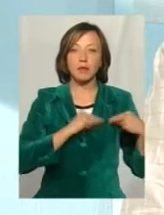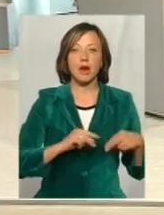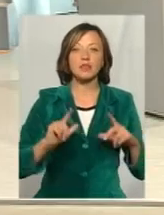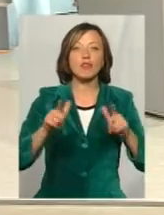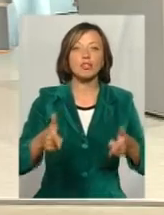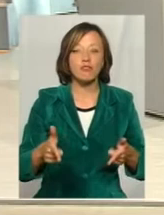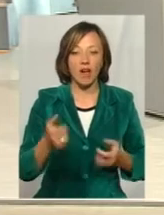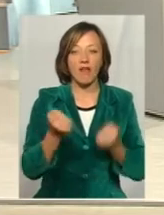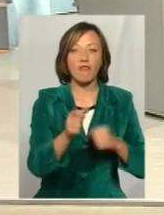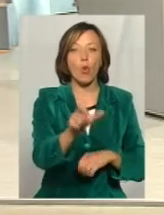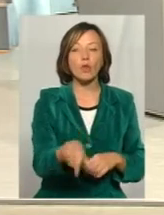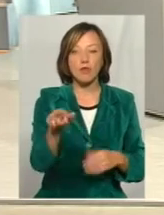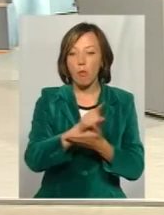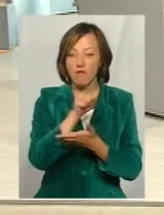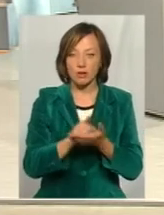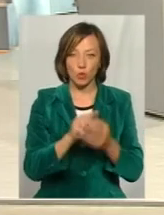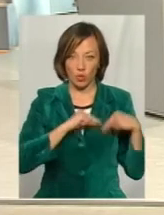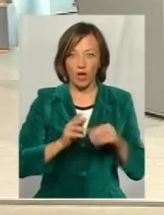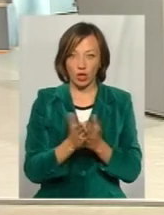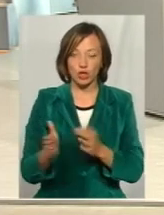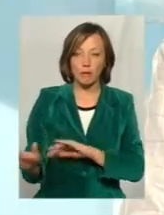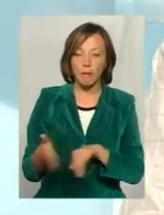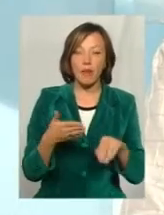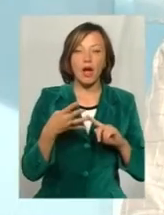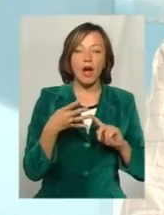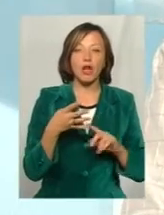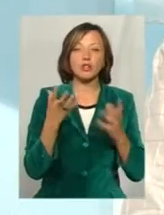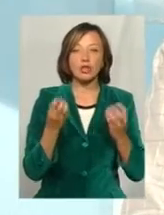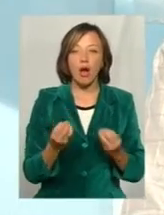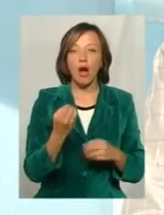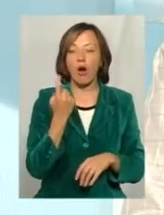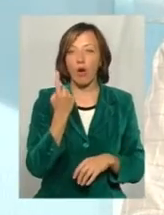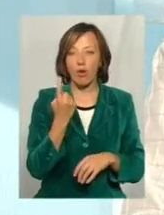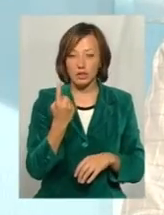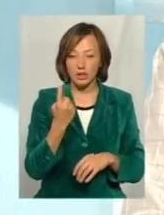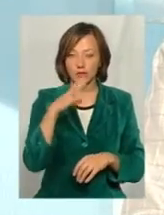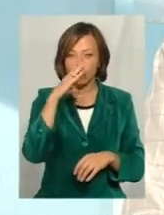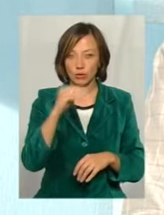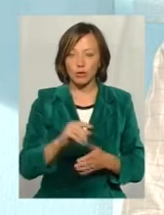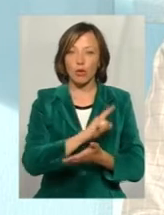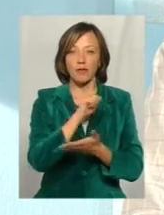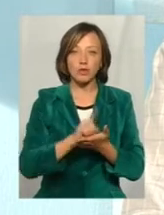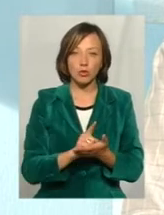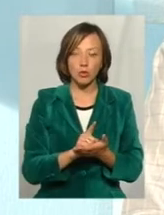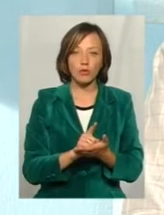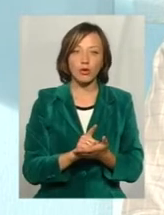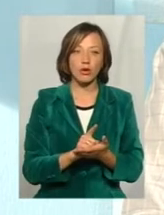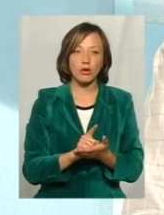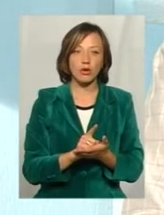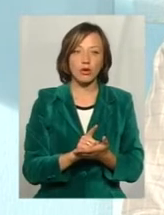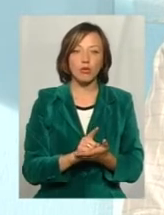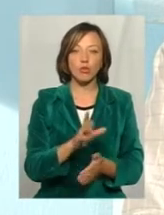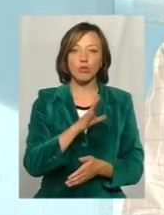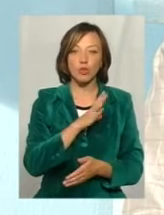працевлаштування водіїв на підприємстві. Наступне, один транспортний засіб на маршруті має обов'язково